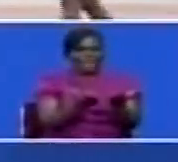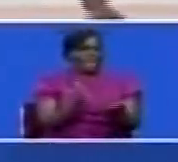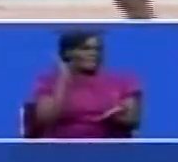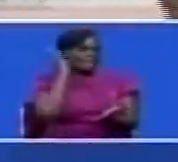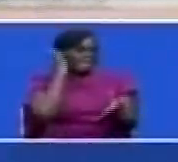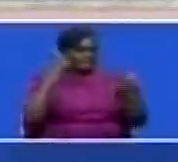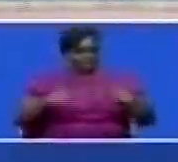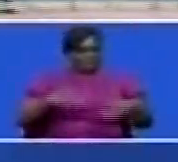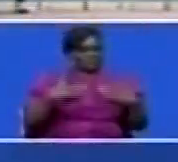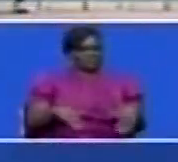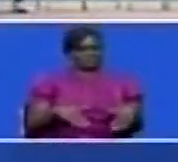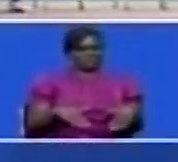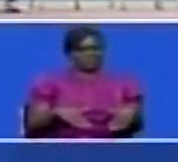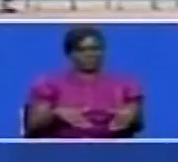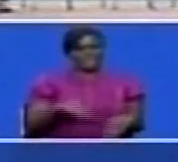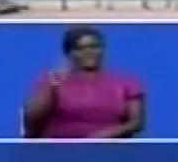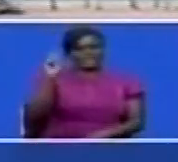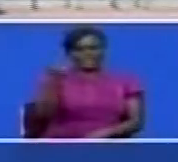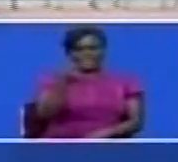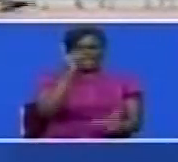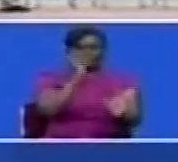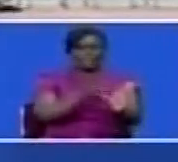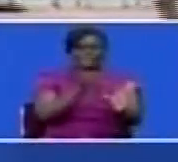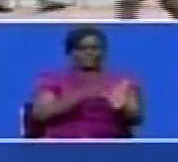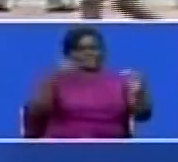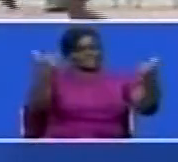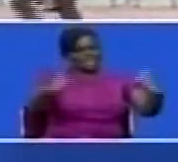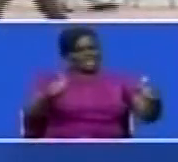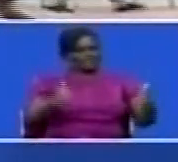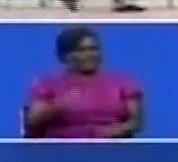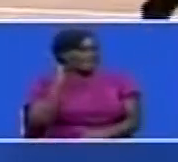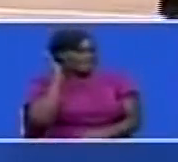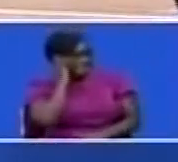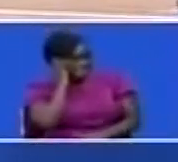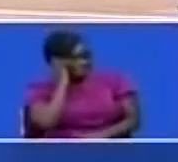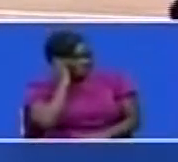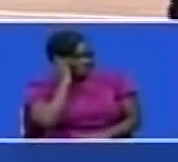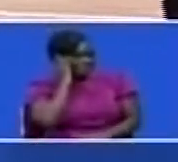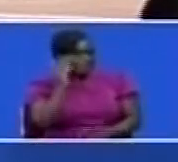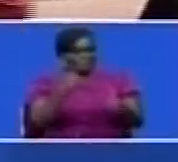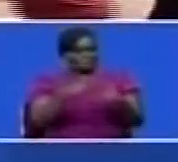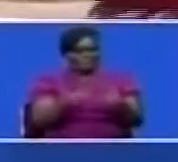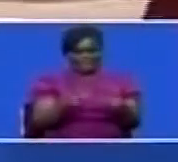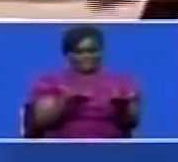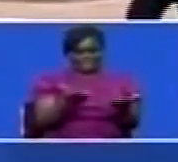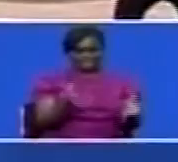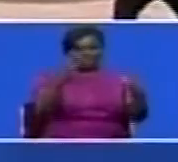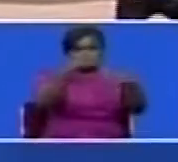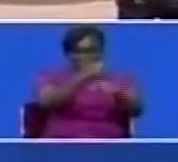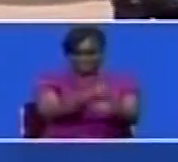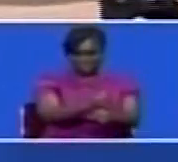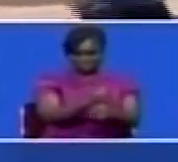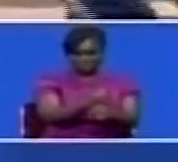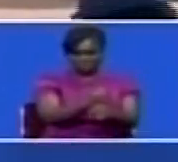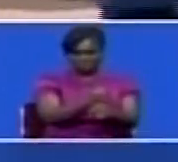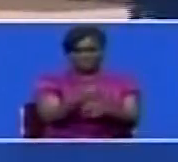wachezaji wasiokuwa na uwezo wa kusikia. Kenya haijawahi shiriki mashindano ya wachezaji wasiokuwa na uwezo wa kusikia, lakini licha hayo shirikisho la humu